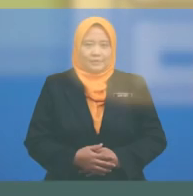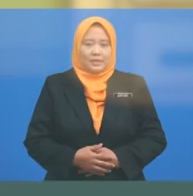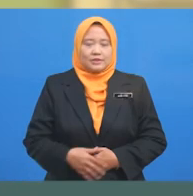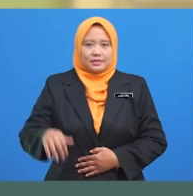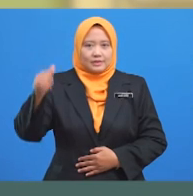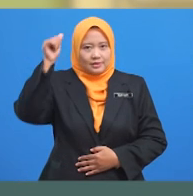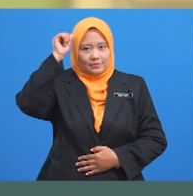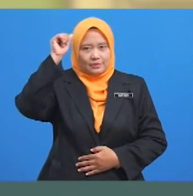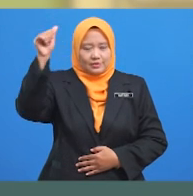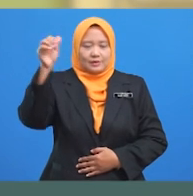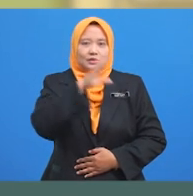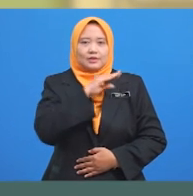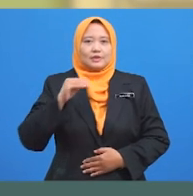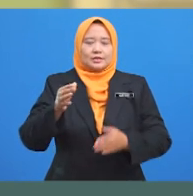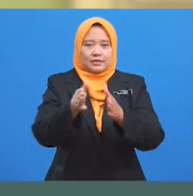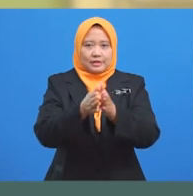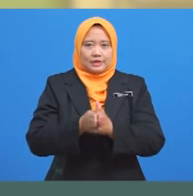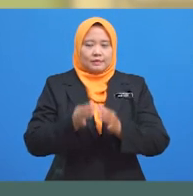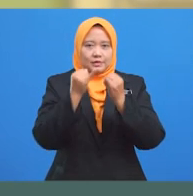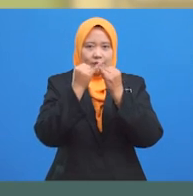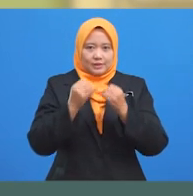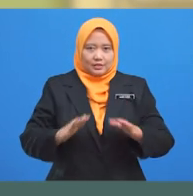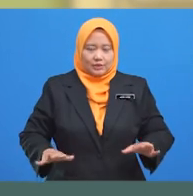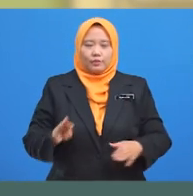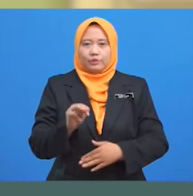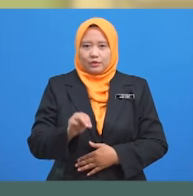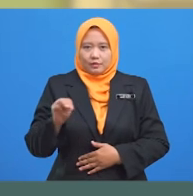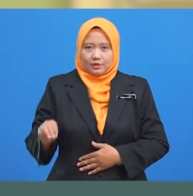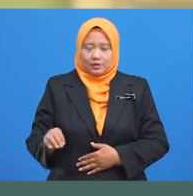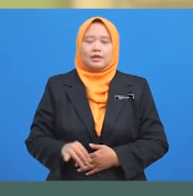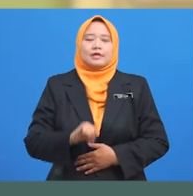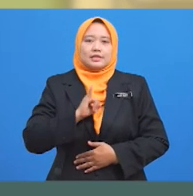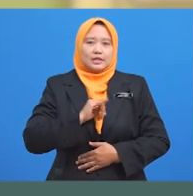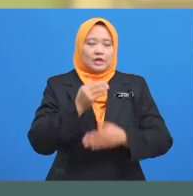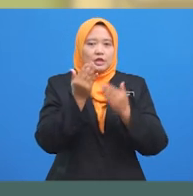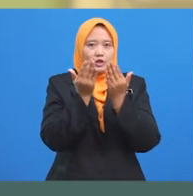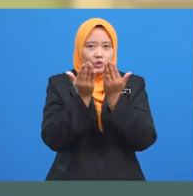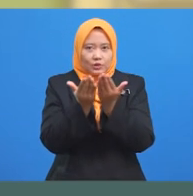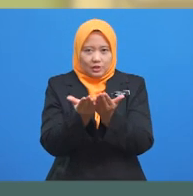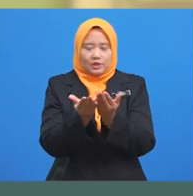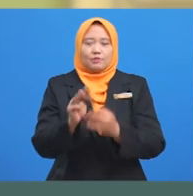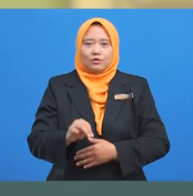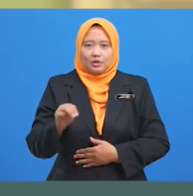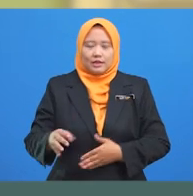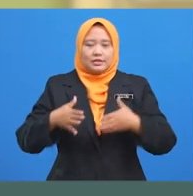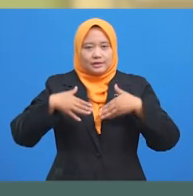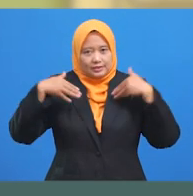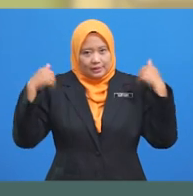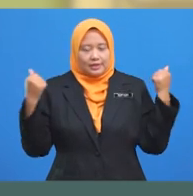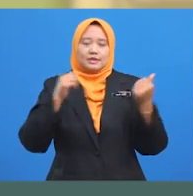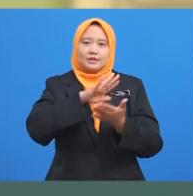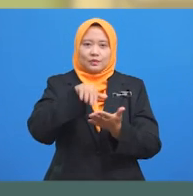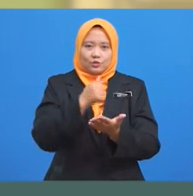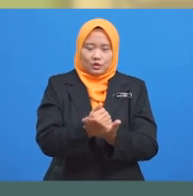Salam sejahtera saya ucapkan kepada murid-murid. Saya mendoakan murid sihat-sihat belaka. Hari